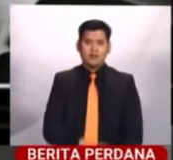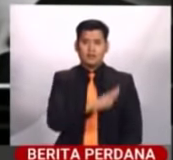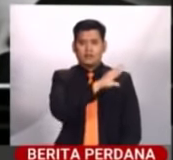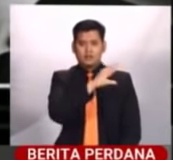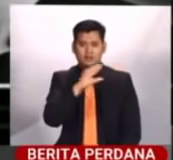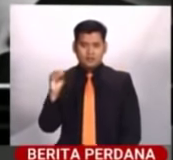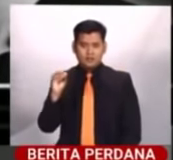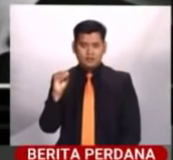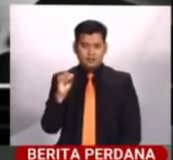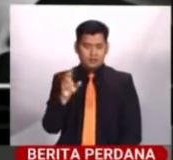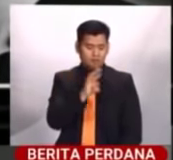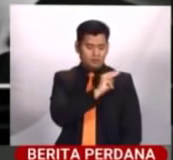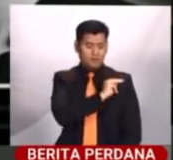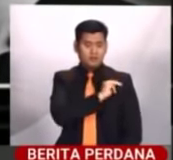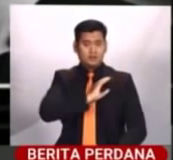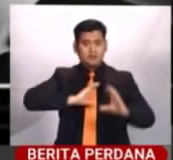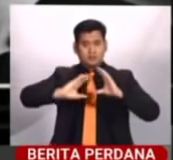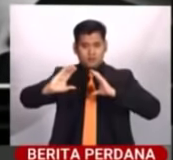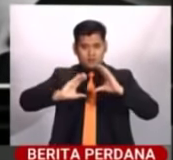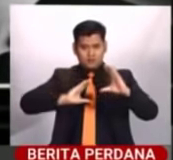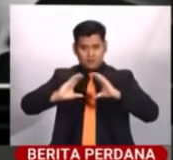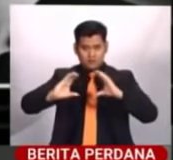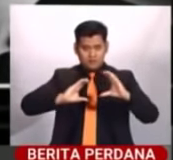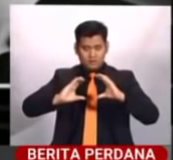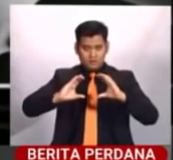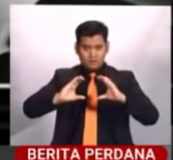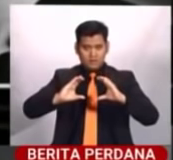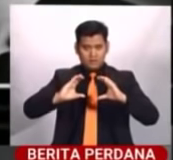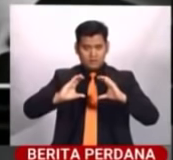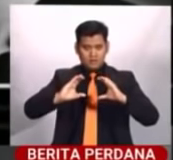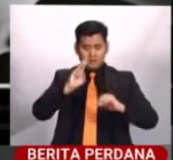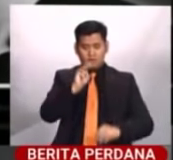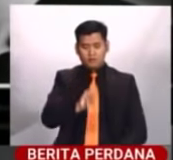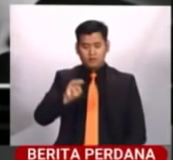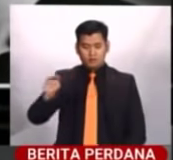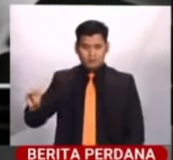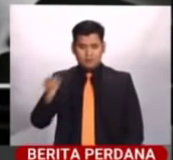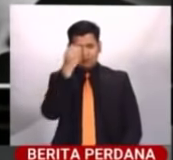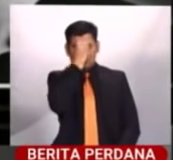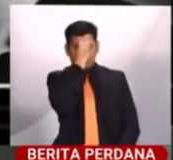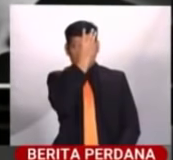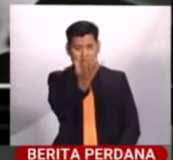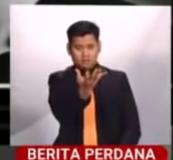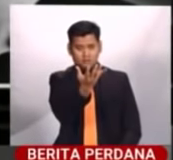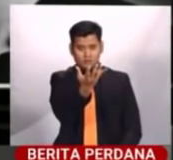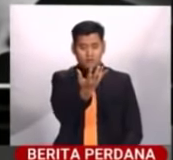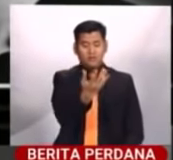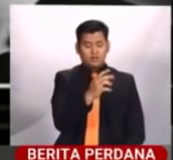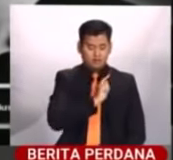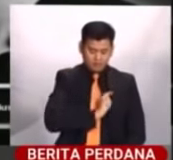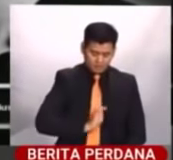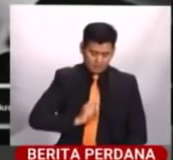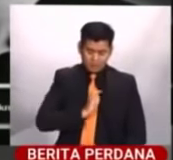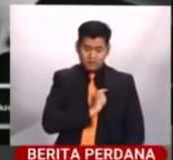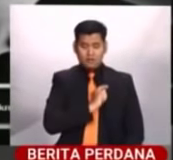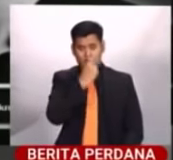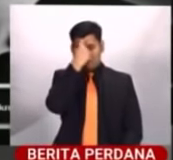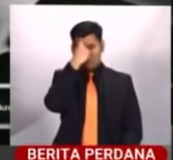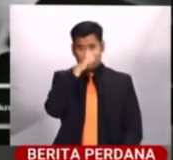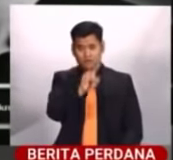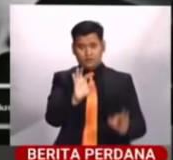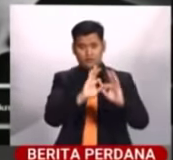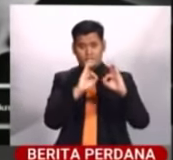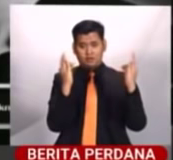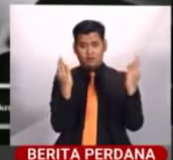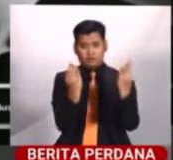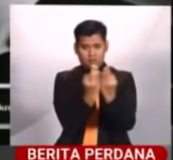Selain Jokowi, Menteri Komunikasi dan Multimedia Gobind Singh Dio turut merakamkan takziah kepada keluarga Allahyarham. Ucapan beliau dimuat naik di laman